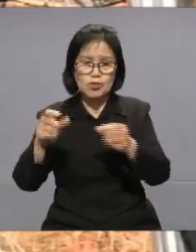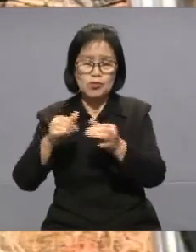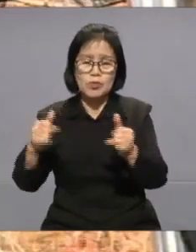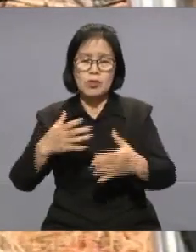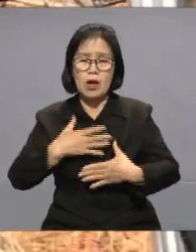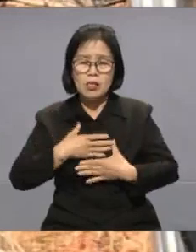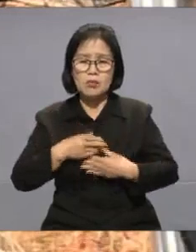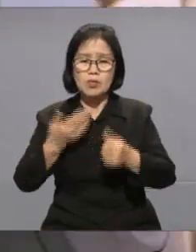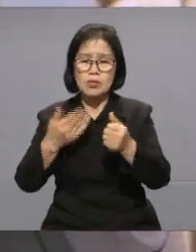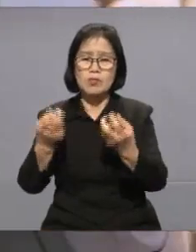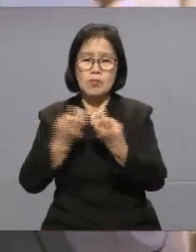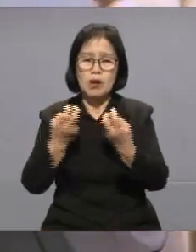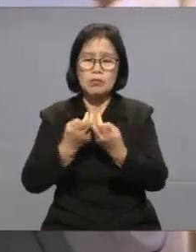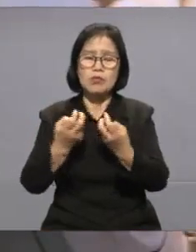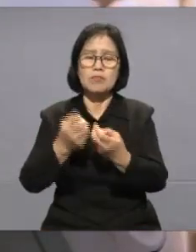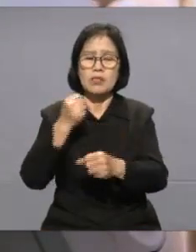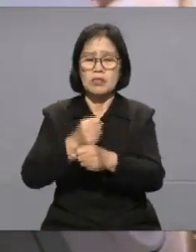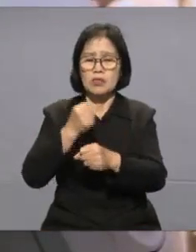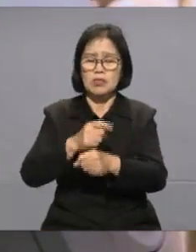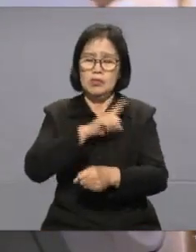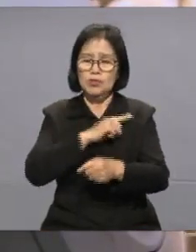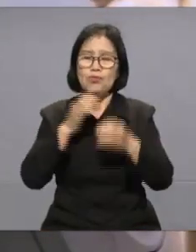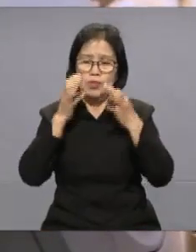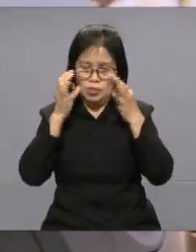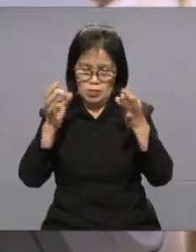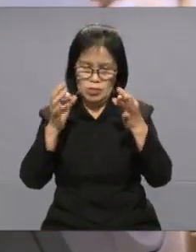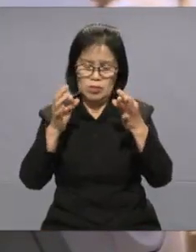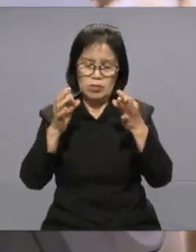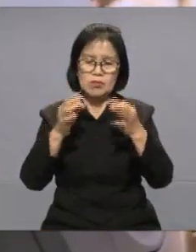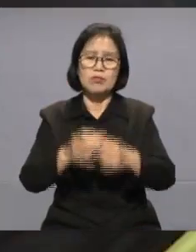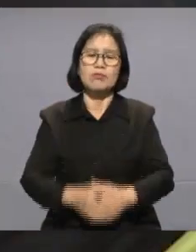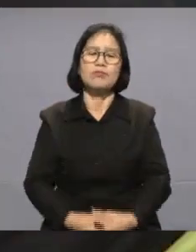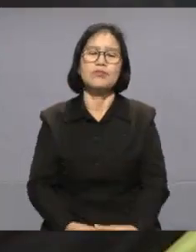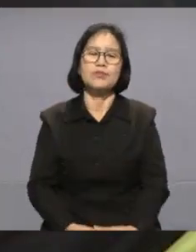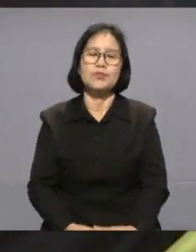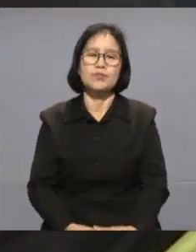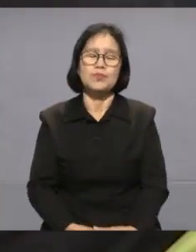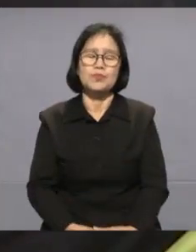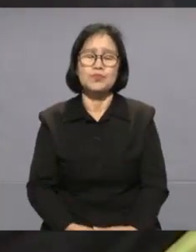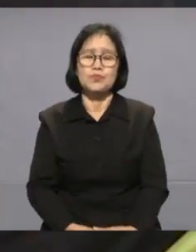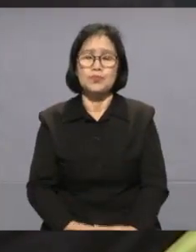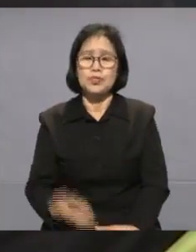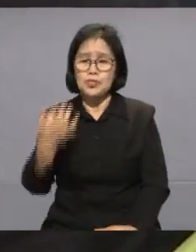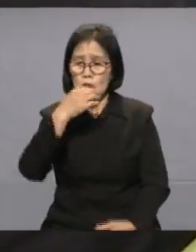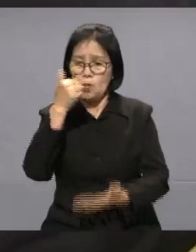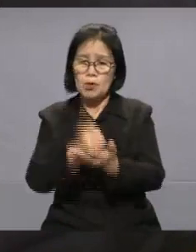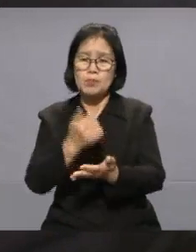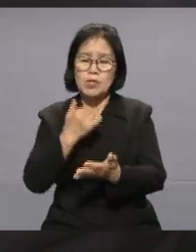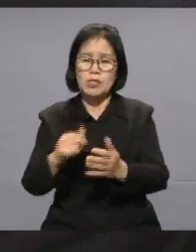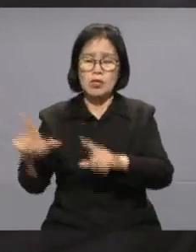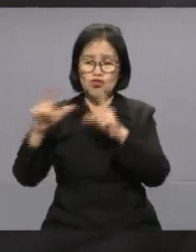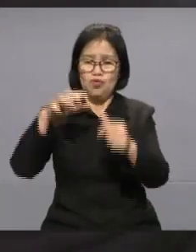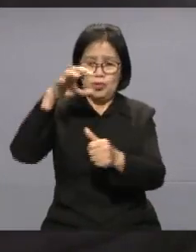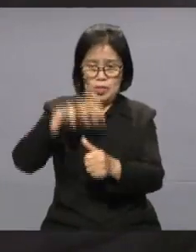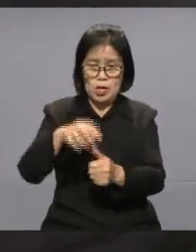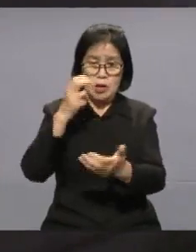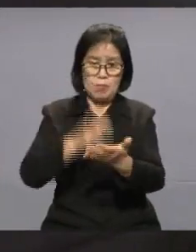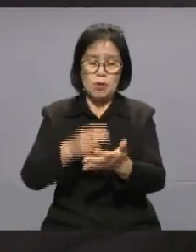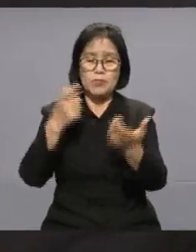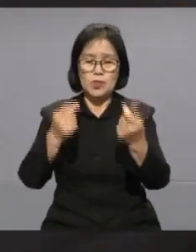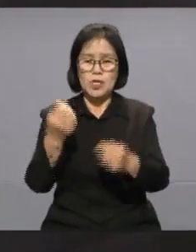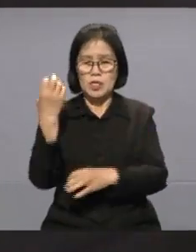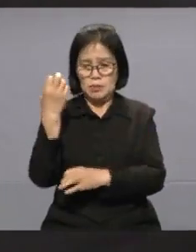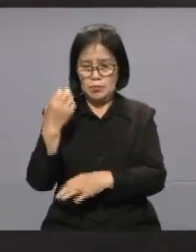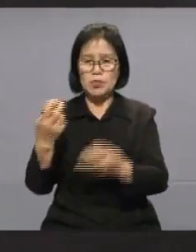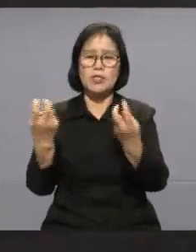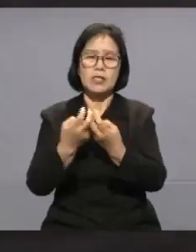지역 주민들을 안심시킬 수 있는 방법을 만드는 것이 최선인 것 같다는 생각입니다. 성범죄자의 주거를 제한하는 법처럼